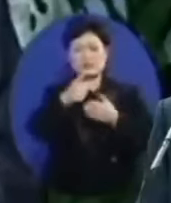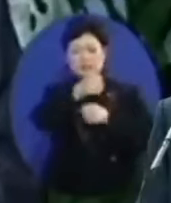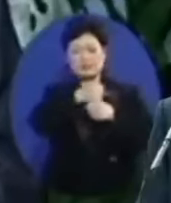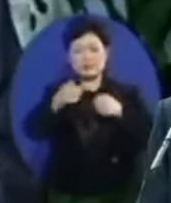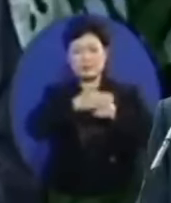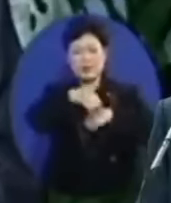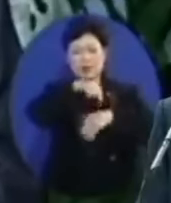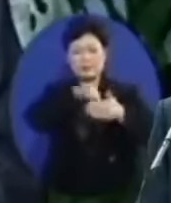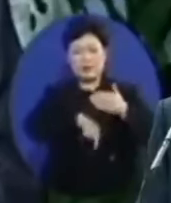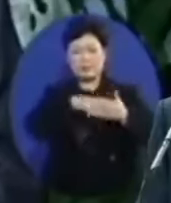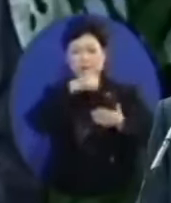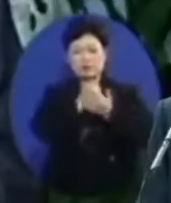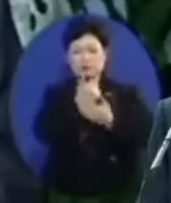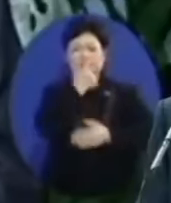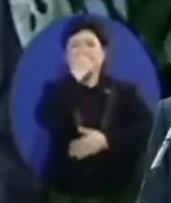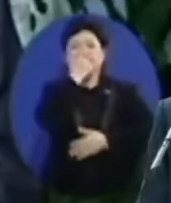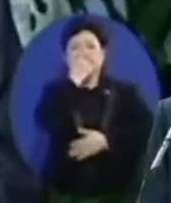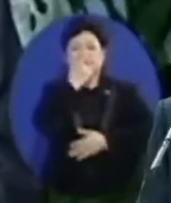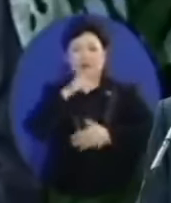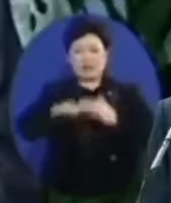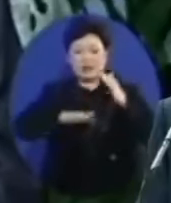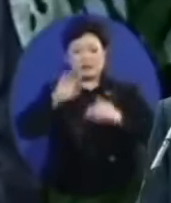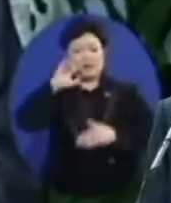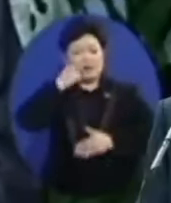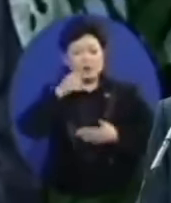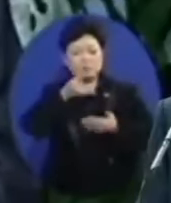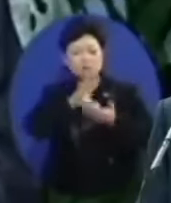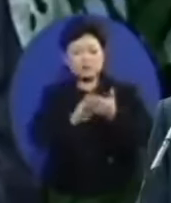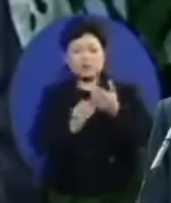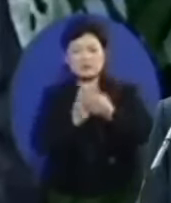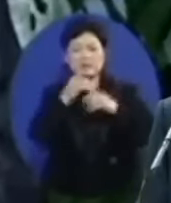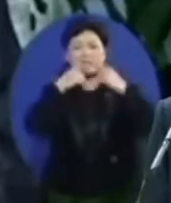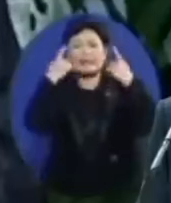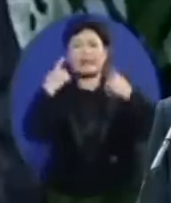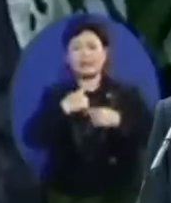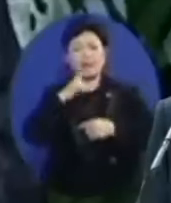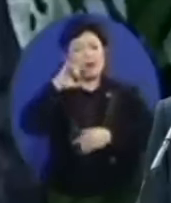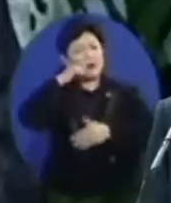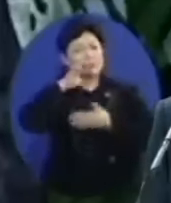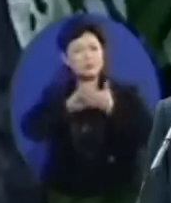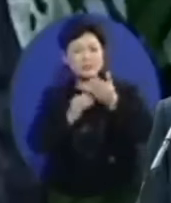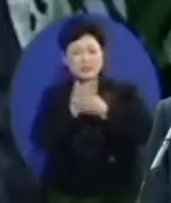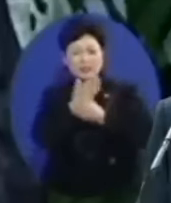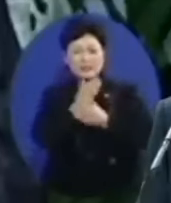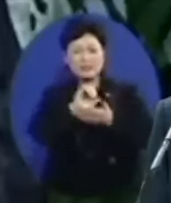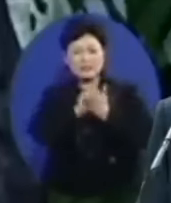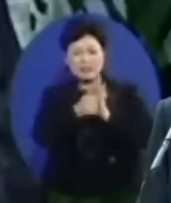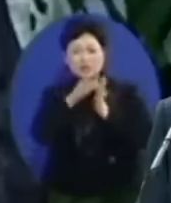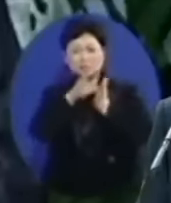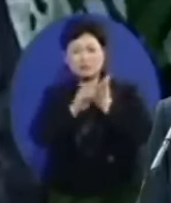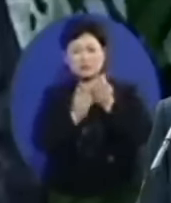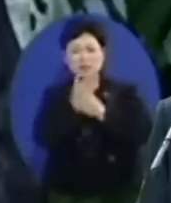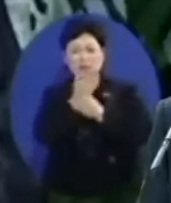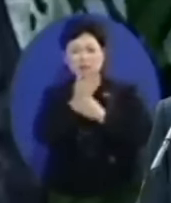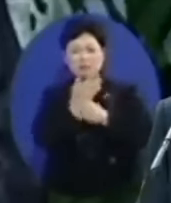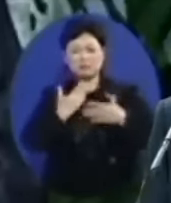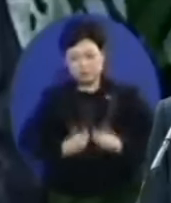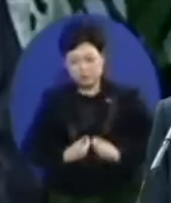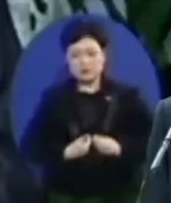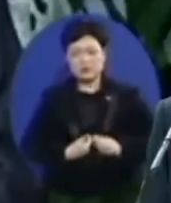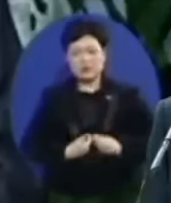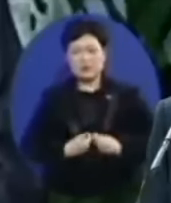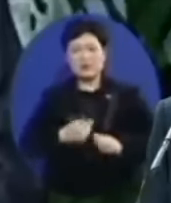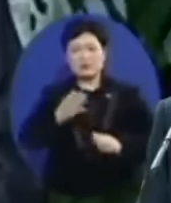마음의 죄책감을 느끼고 있지요. 가정에 어려운 문제가 생기거나 개인적으로 어려운 문제가 생기거나 자녀에게 어려운 문제가 생기면 간이 턱 내려앉았습니다.